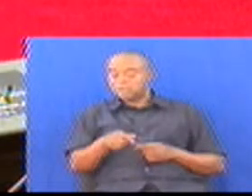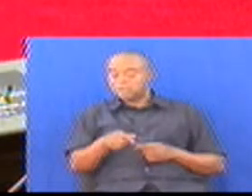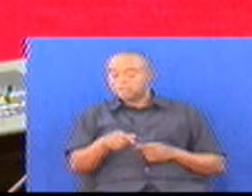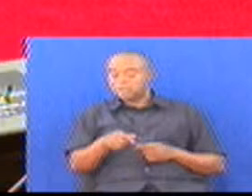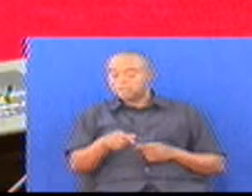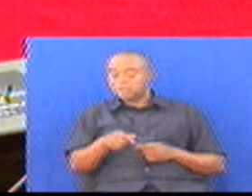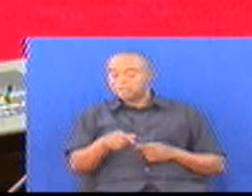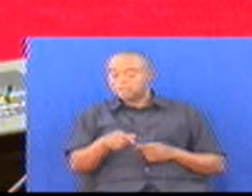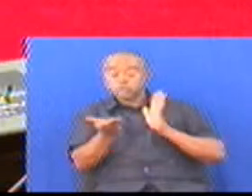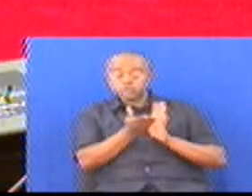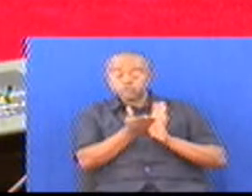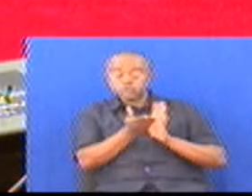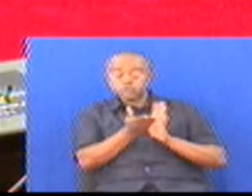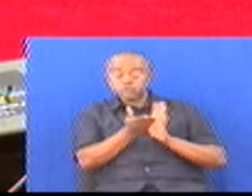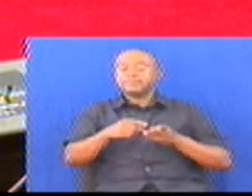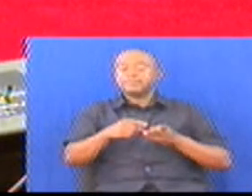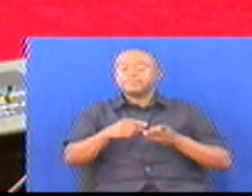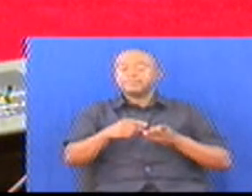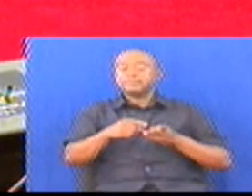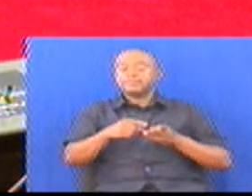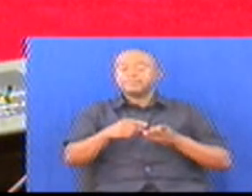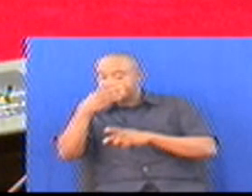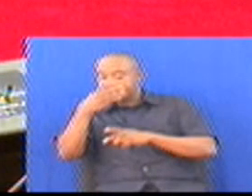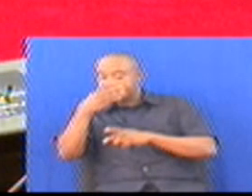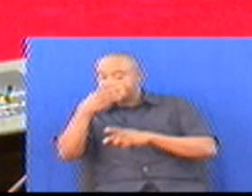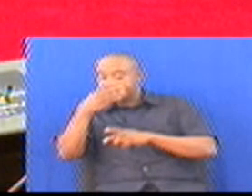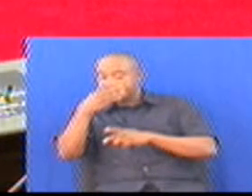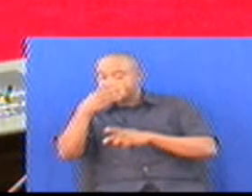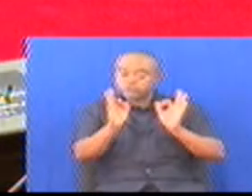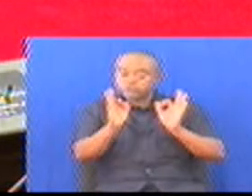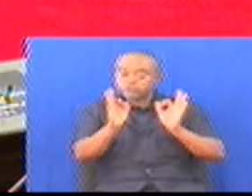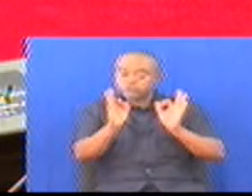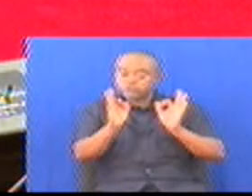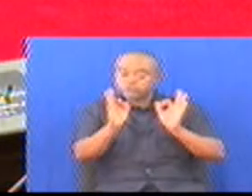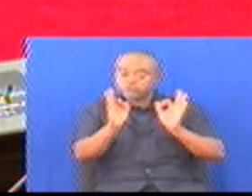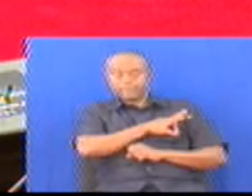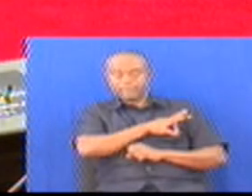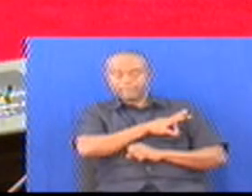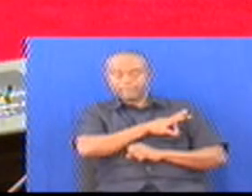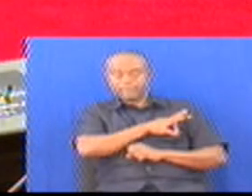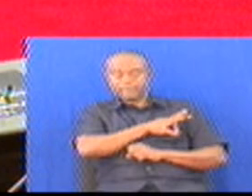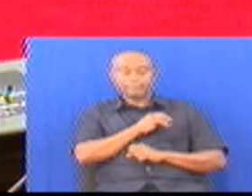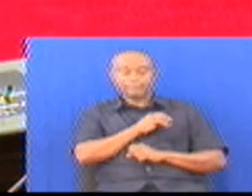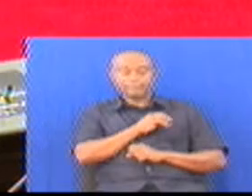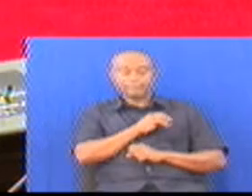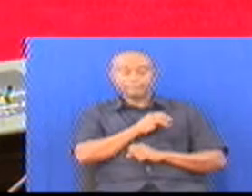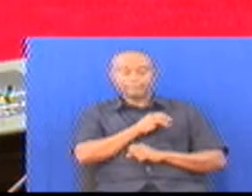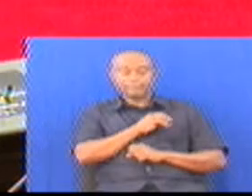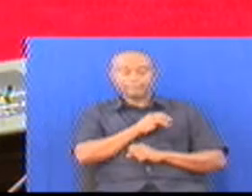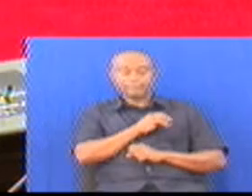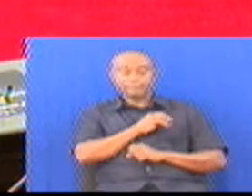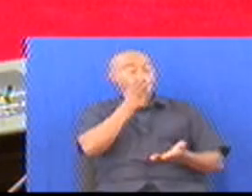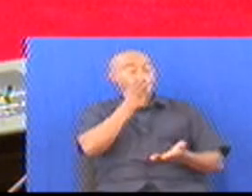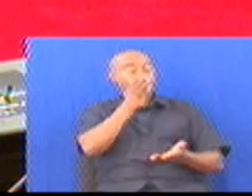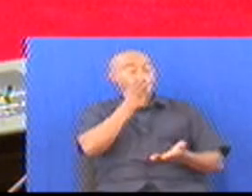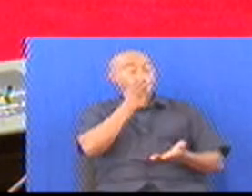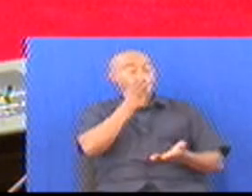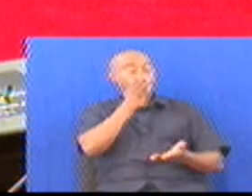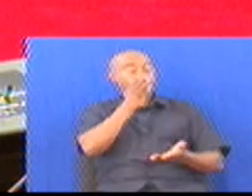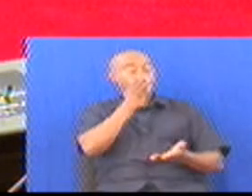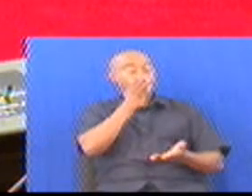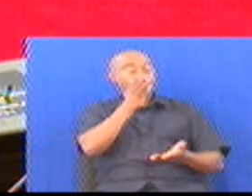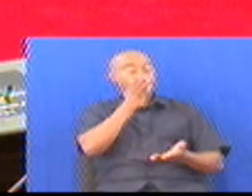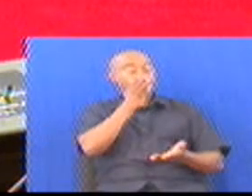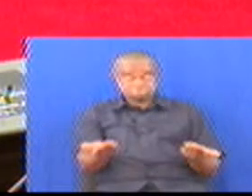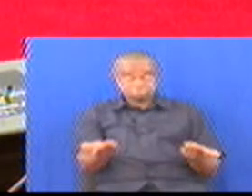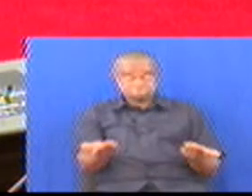vile shule na zahanati na kutoa fursa mbalimbali za ajira. Aidha, miradi iliyokamilika imepunguza muda uliokuwa unatumiwa